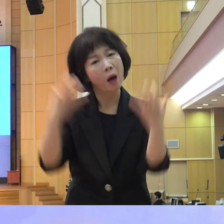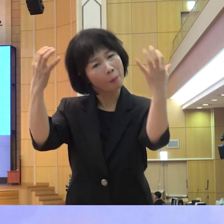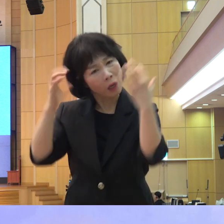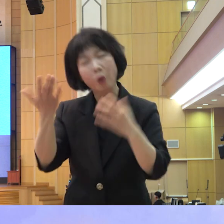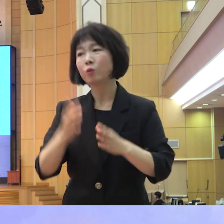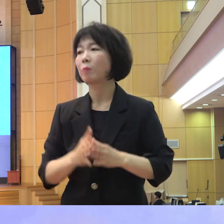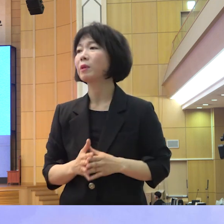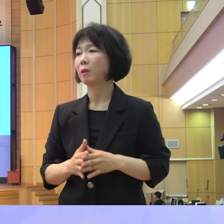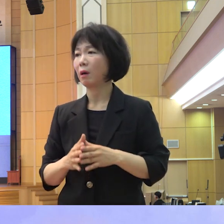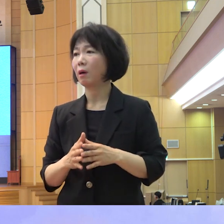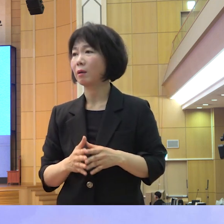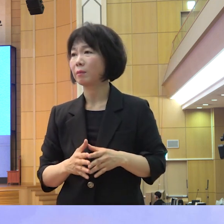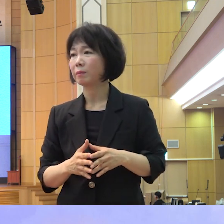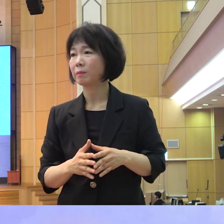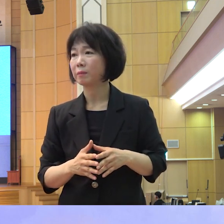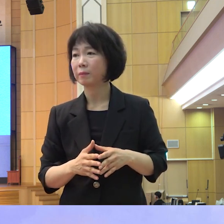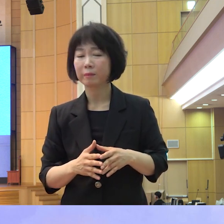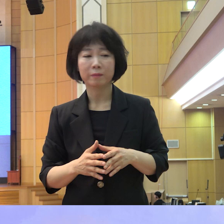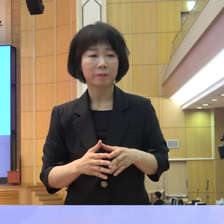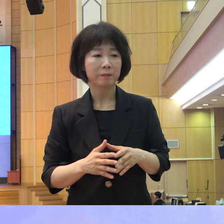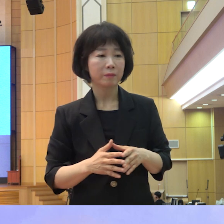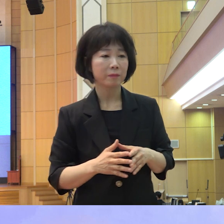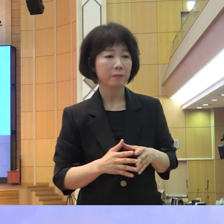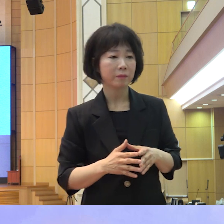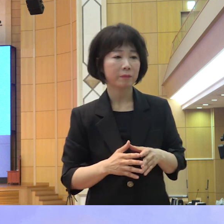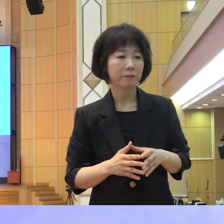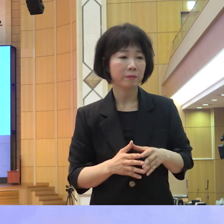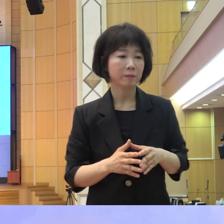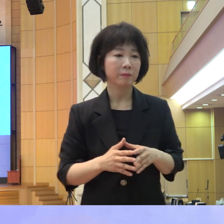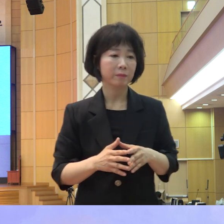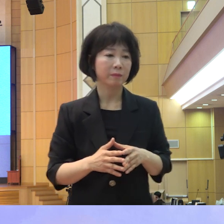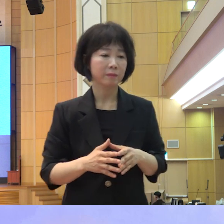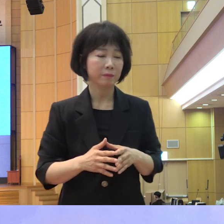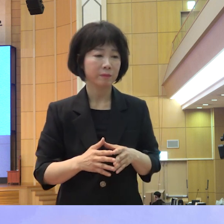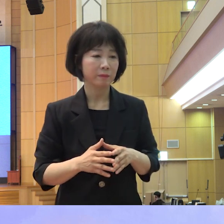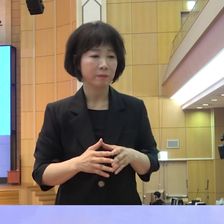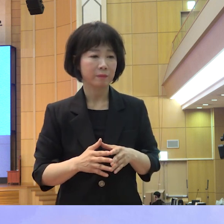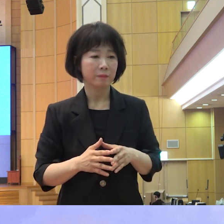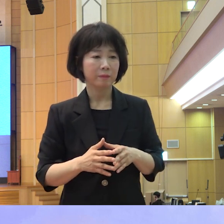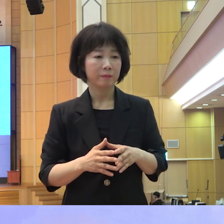근데 왜 우리가 혼내냐면 아무래도 어른들 눈에는 아이들이 성에 안 차기 때문에 그렇죠.